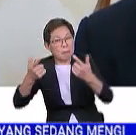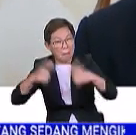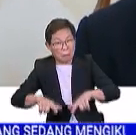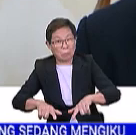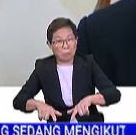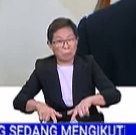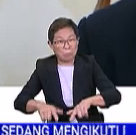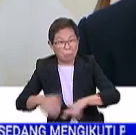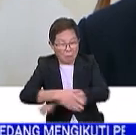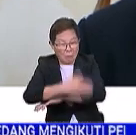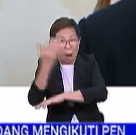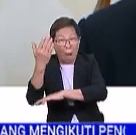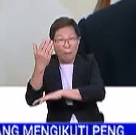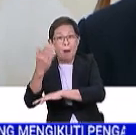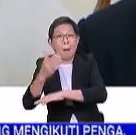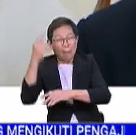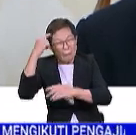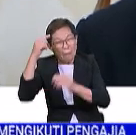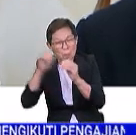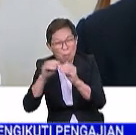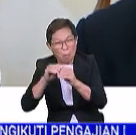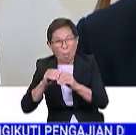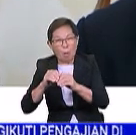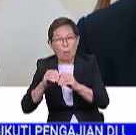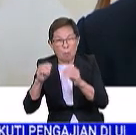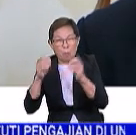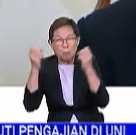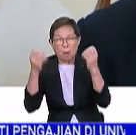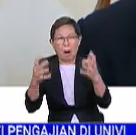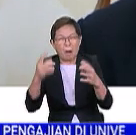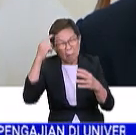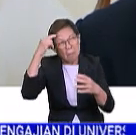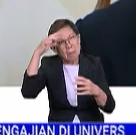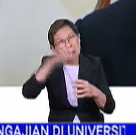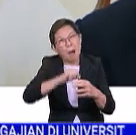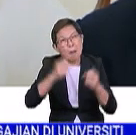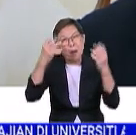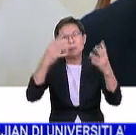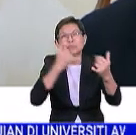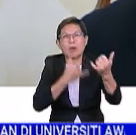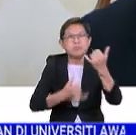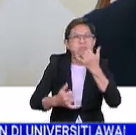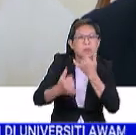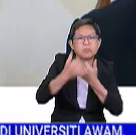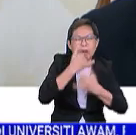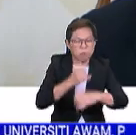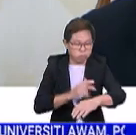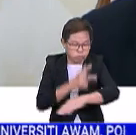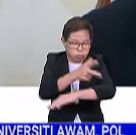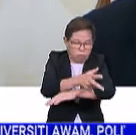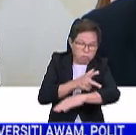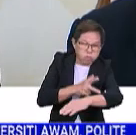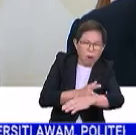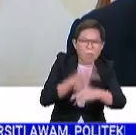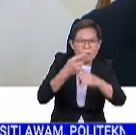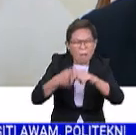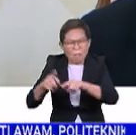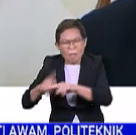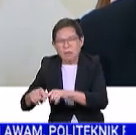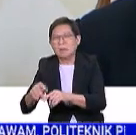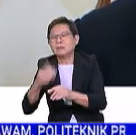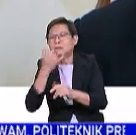lebih kemasukan dan sebagainya, akan melakukan banyak kesalahan jenayah transporter, kesalahan jenayah lain mungkin akan